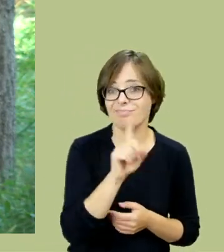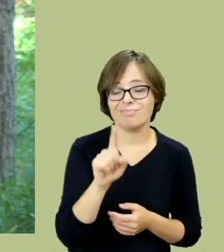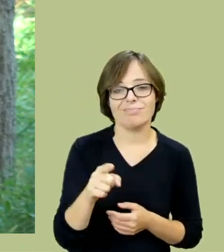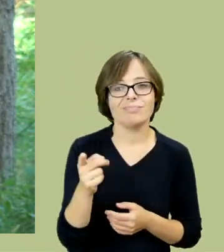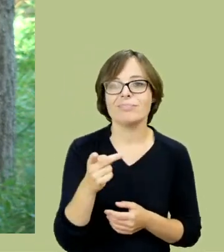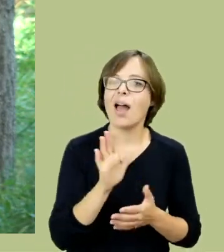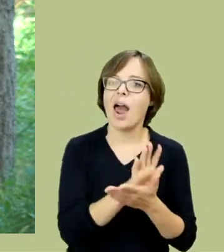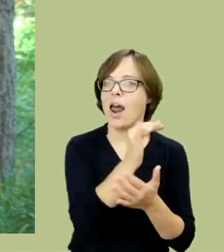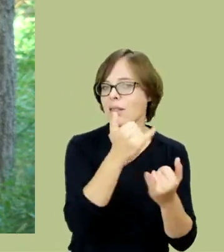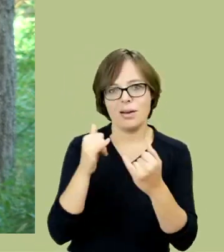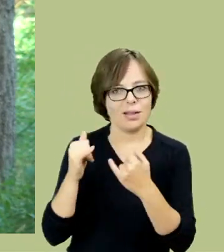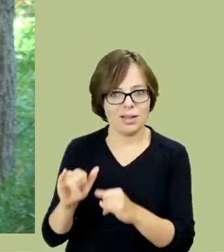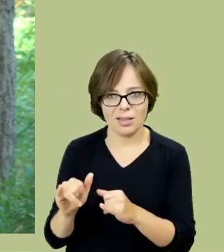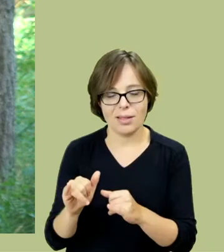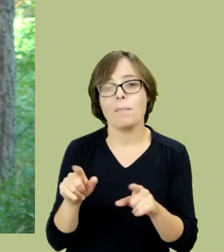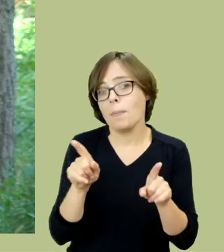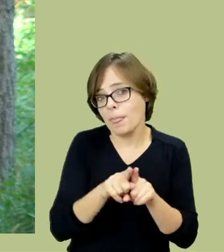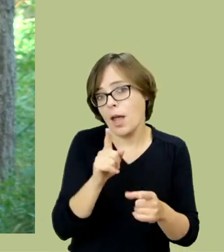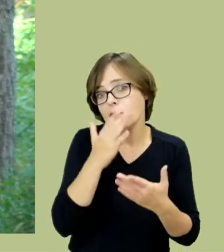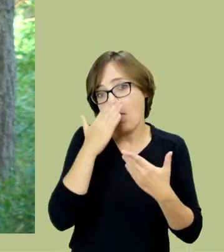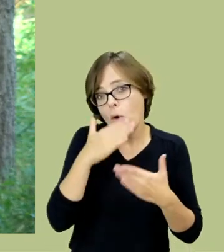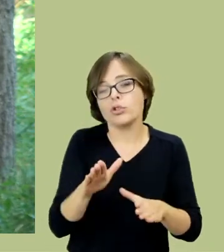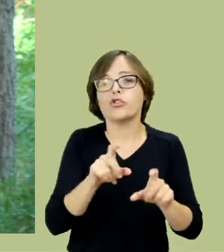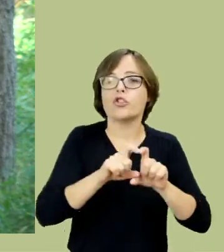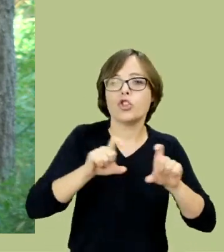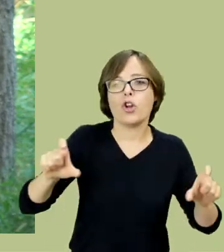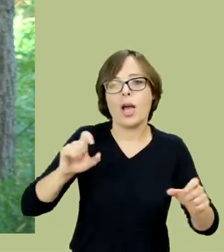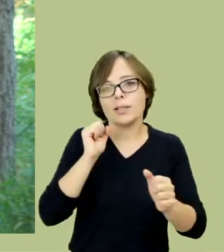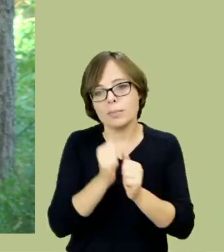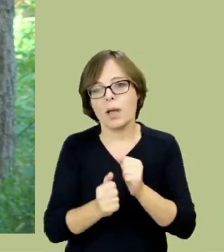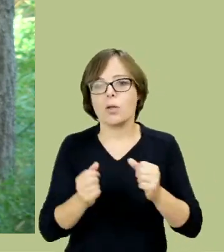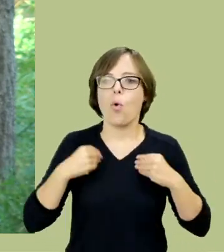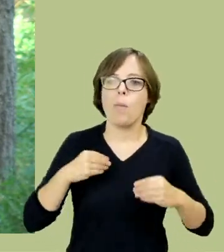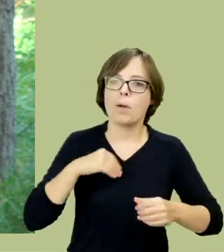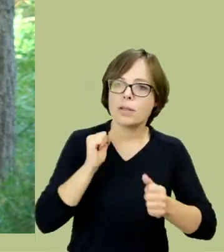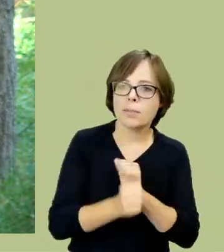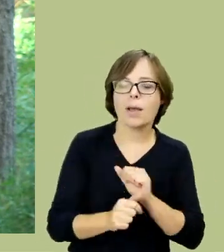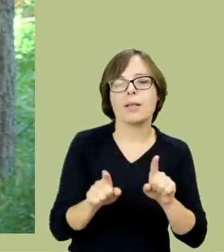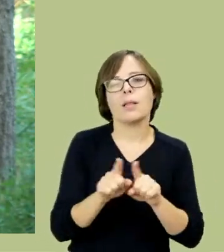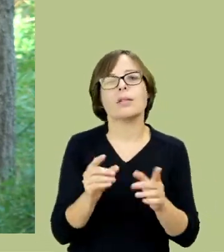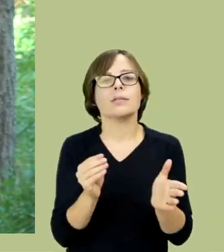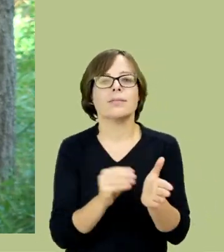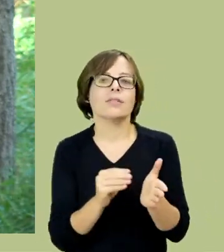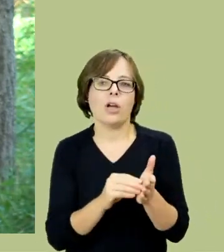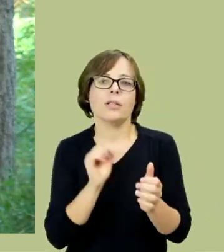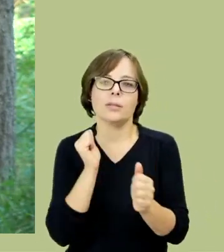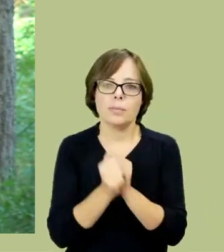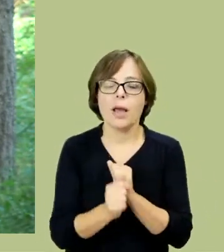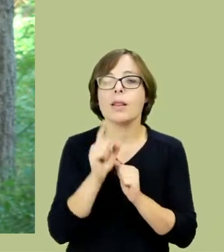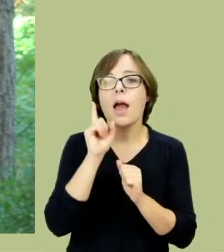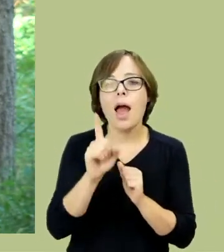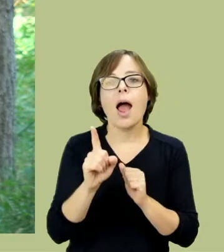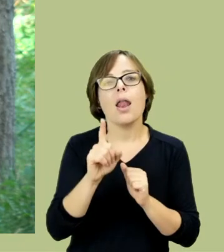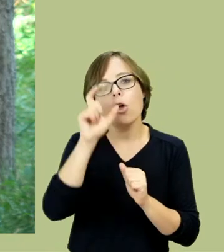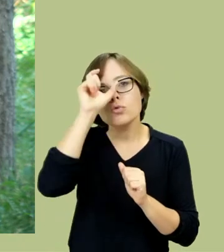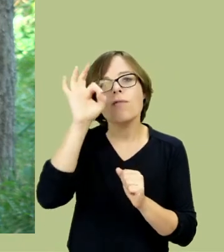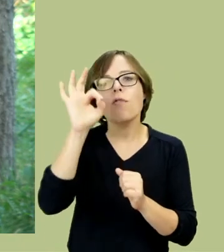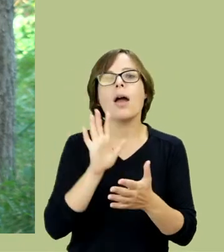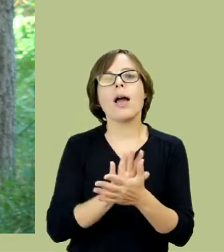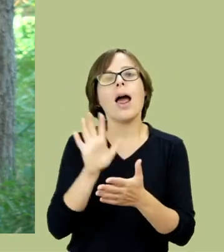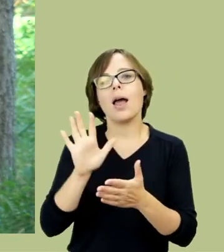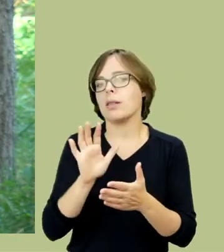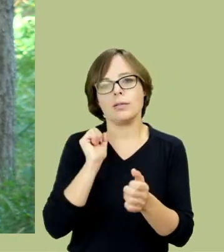potwierdzające zresztą też to, że zmieniają się czasy, zmieniają się stroje, zmieniają się obyczaje, ale tak naprawdę nie zmieniają się natury ludzkie